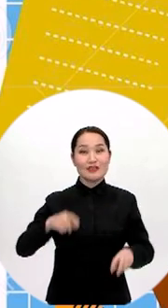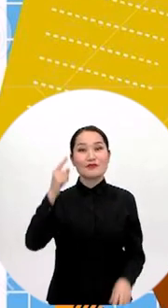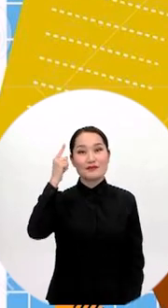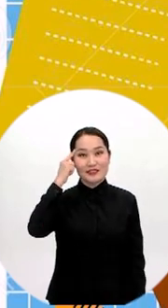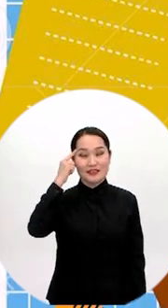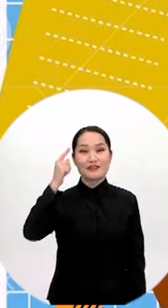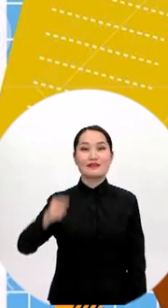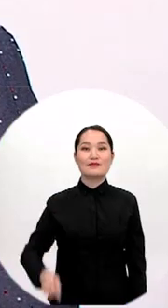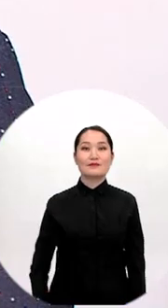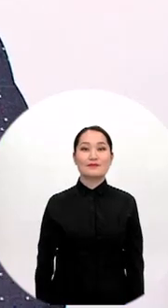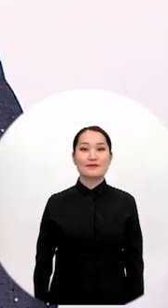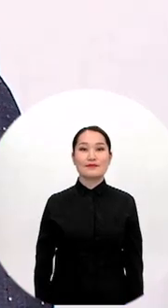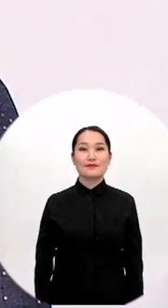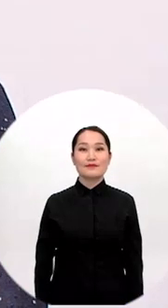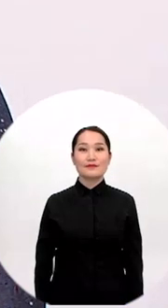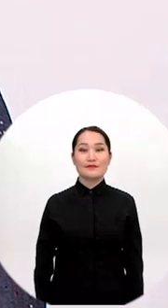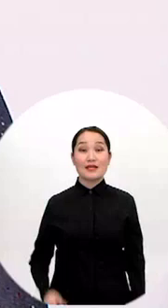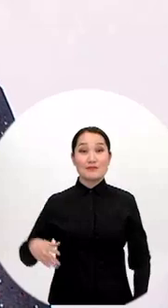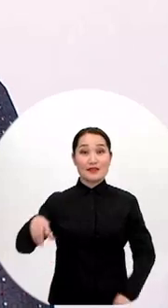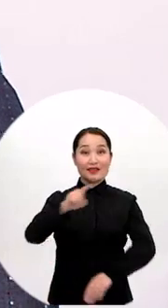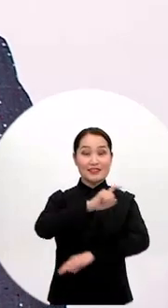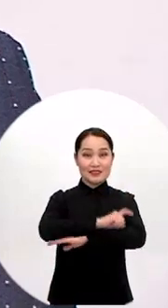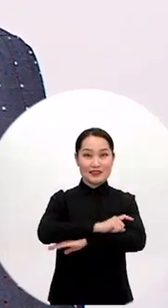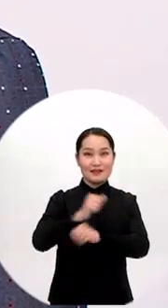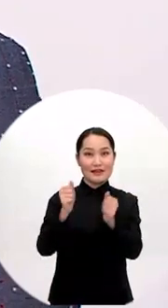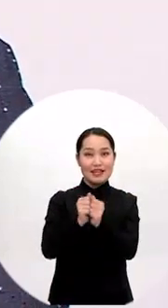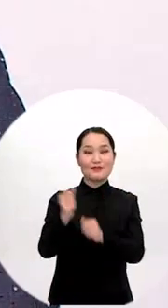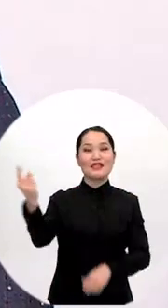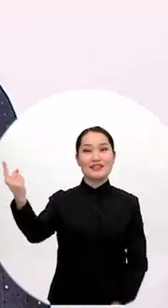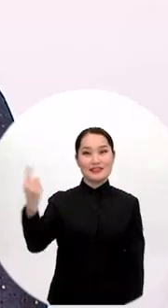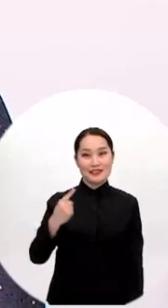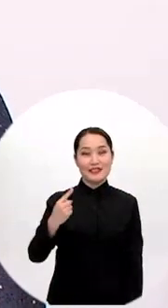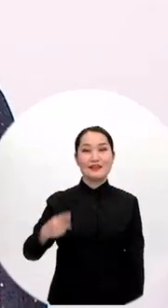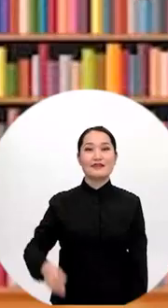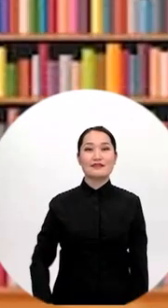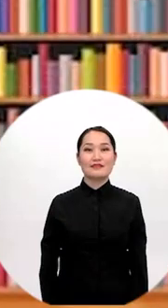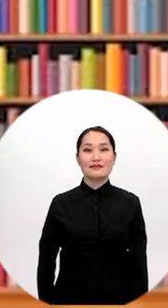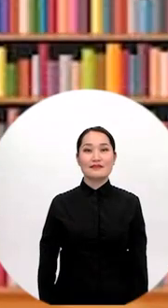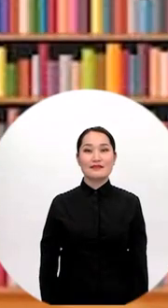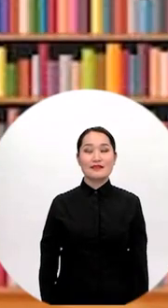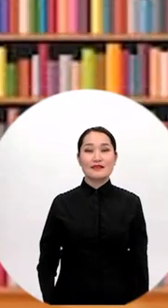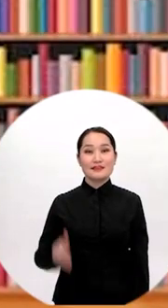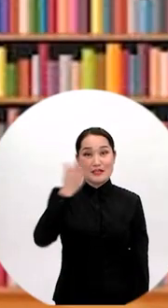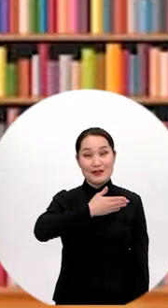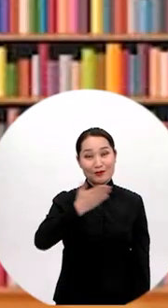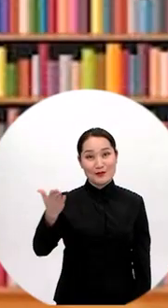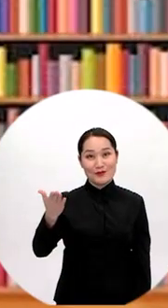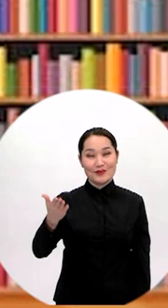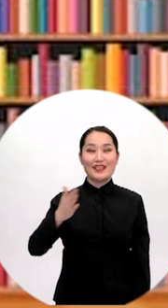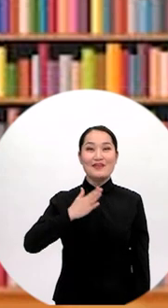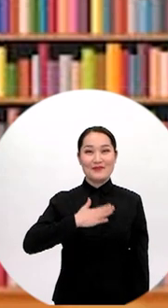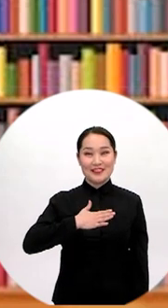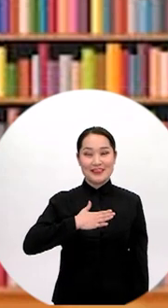мэднэ. Бидний хичээлд оролцохоор найз маань хүрэлцэн ирсэн байна. Сайн байцгаана хүүхдүүд